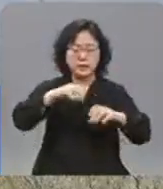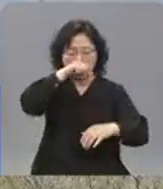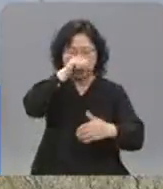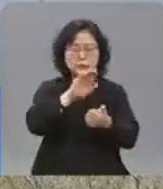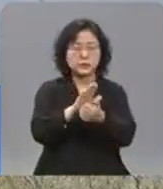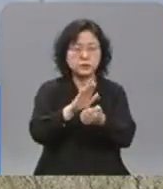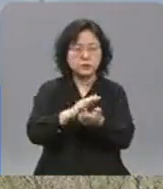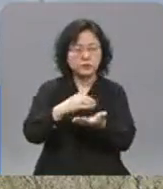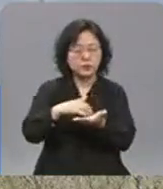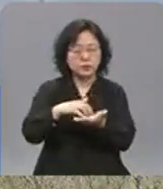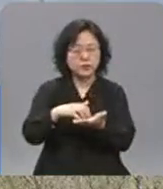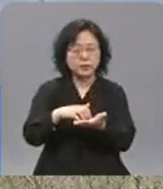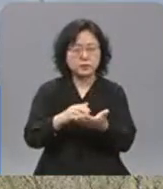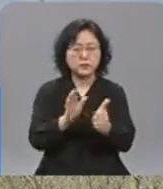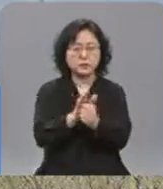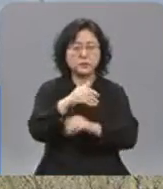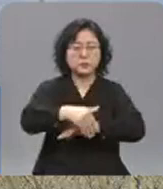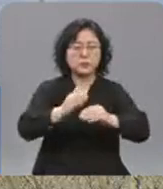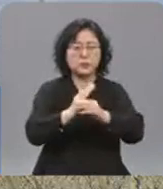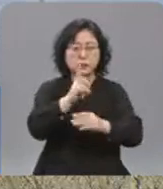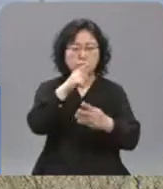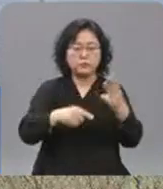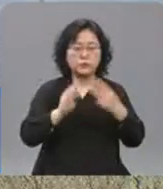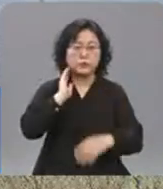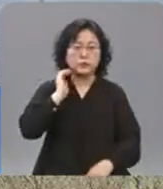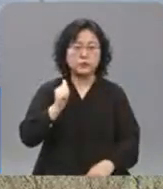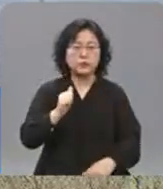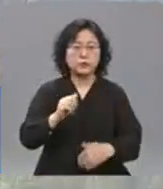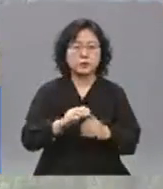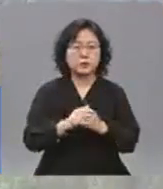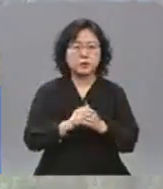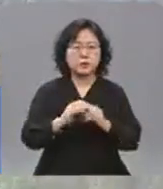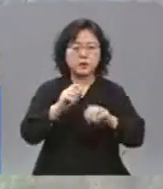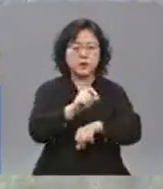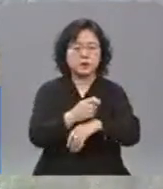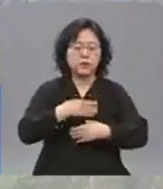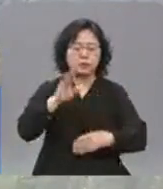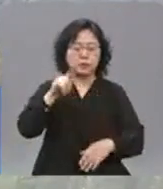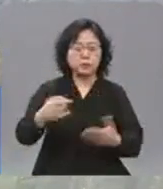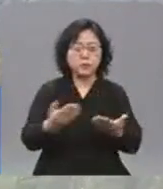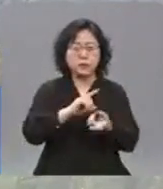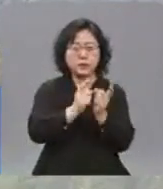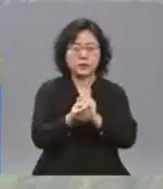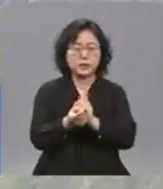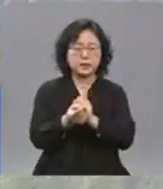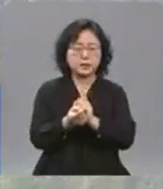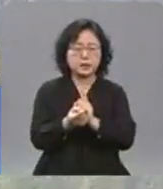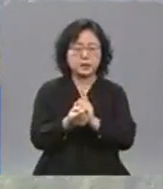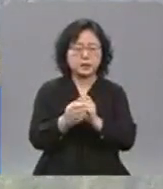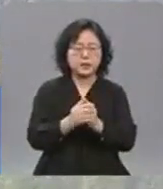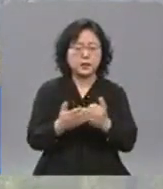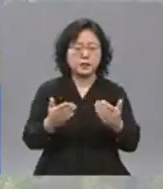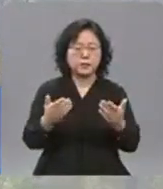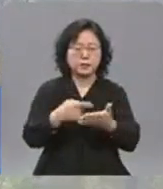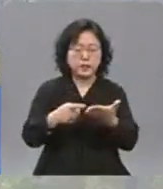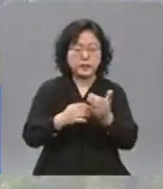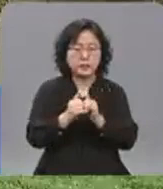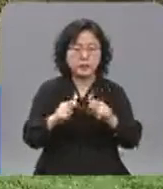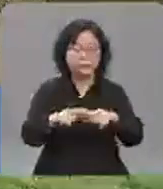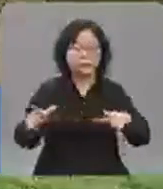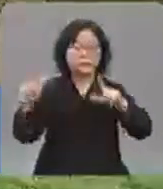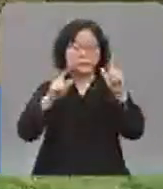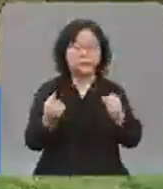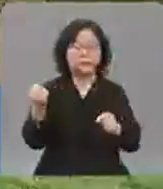산정해 지원할 계획입니다. 윤 대통령은 한창섭 행안부 장관 직무대행에게 피해 주민의 일상 회복을